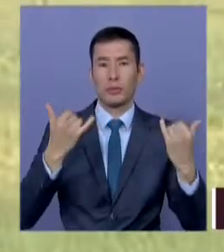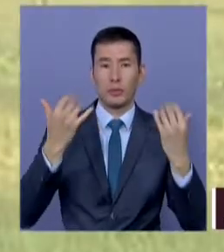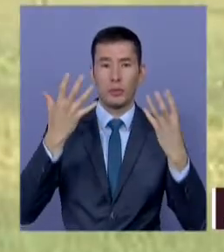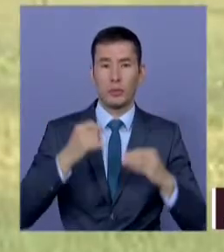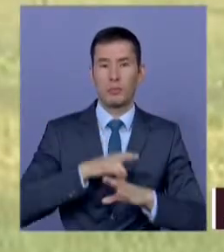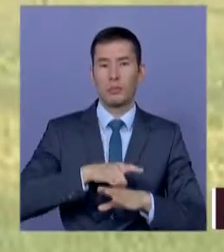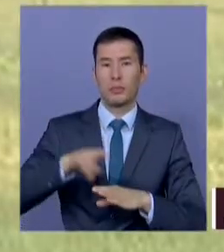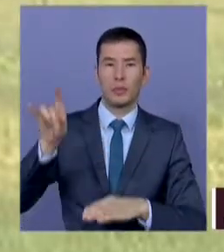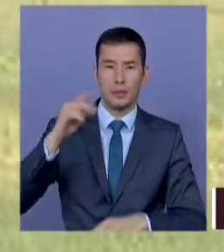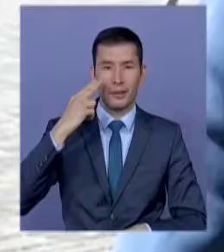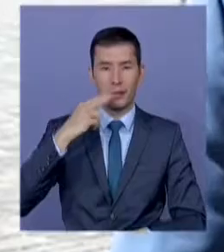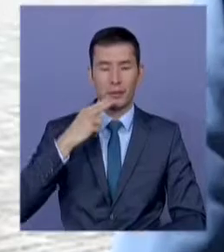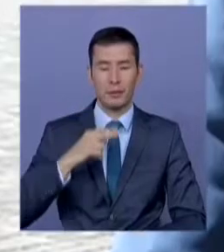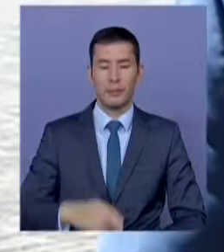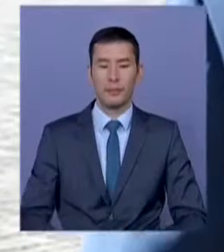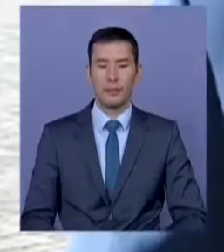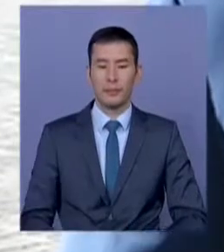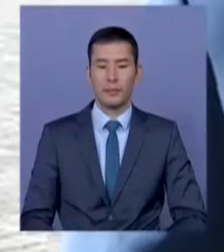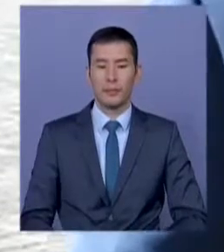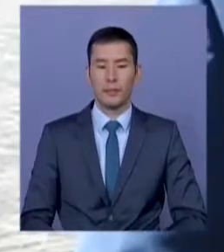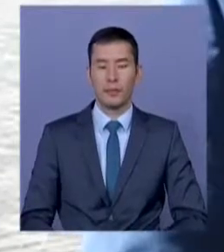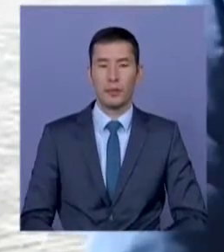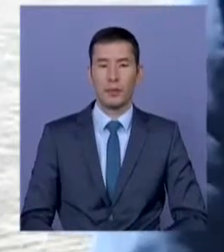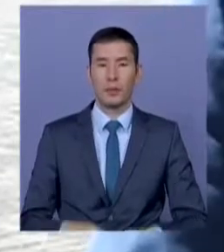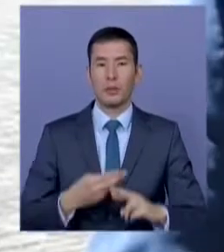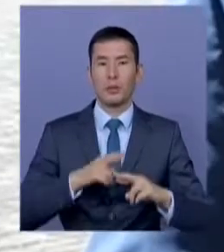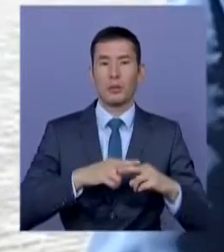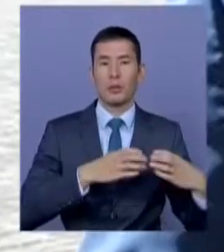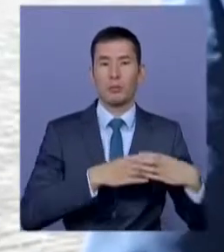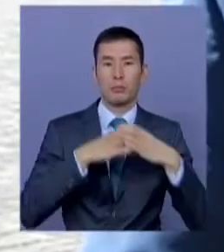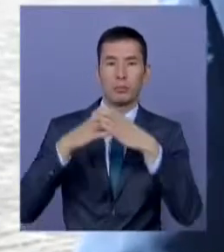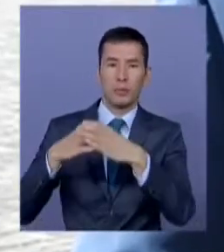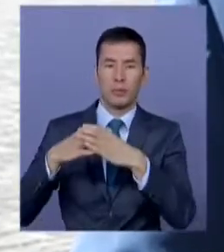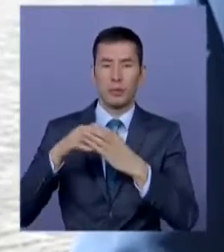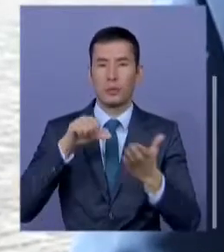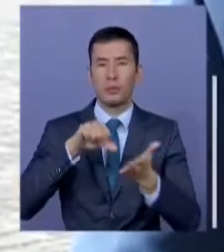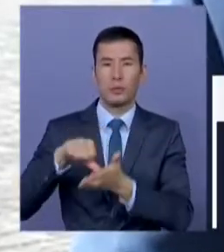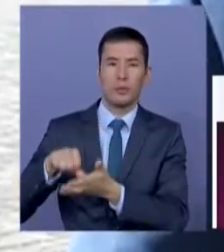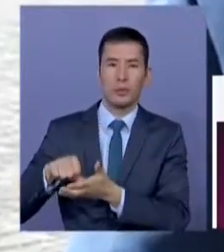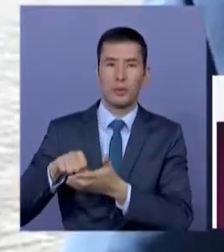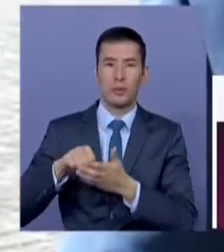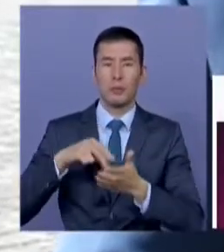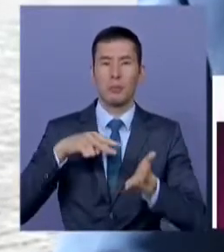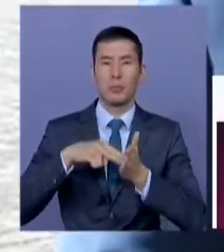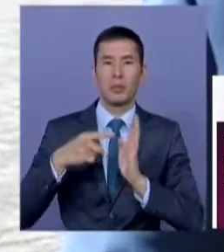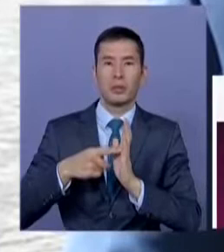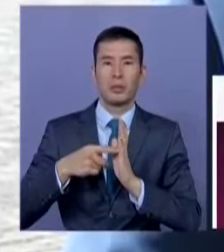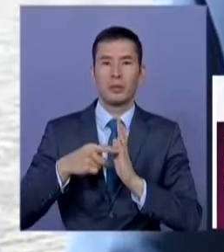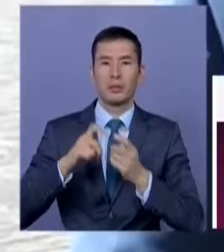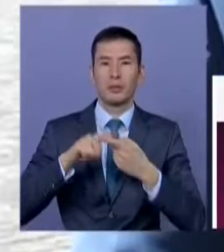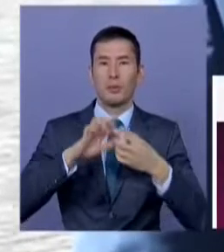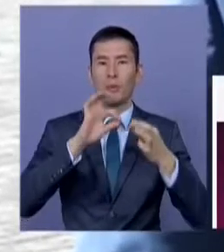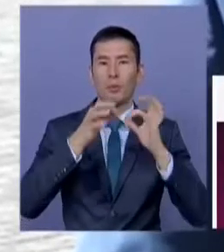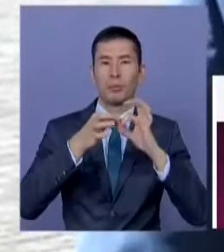в кнр в нем участвуют все отлиты которые планируют участвовать в олимпийских